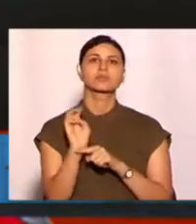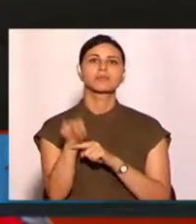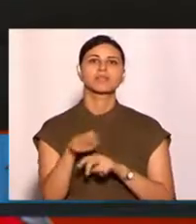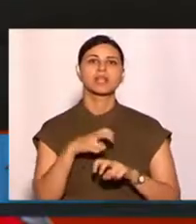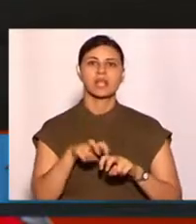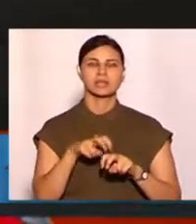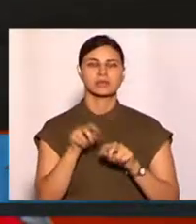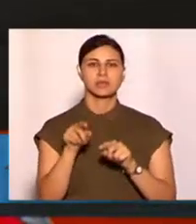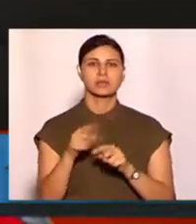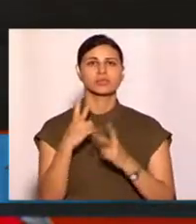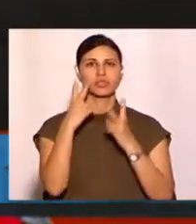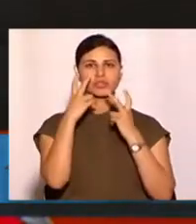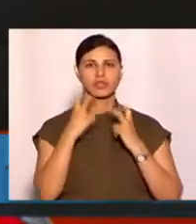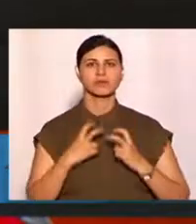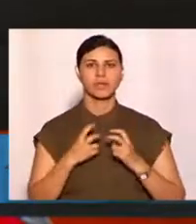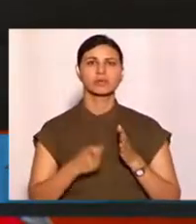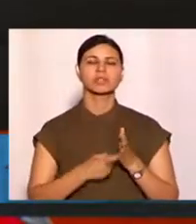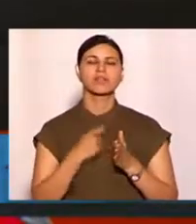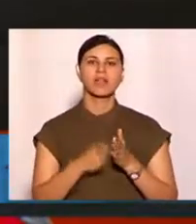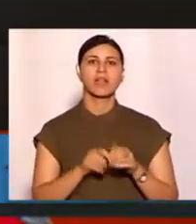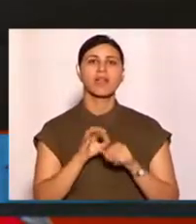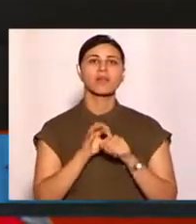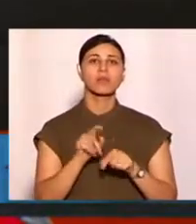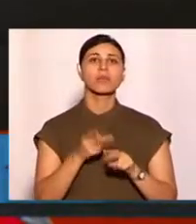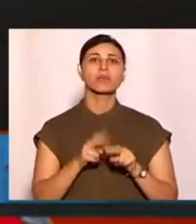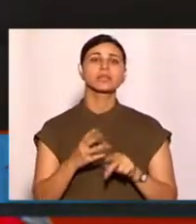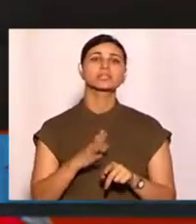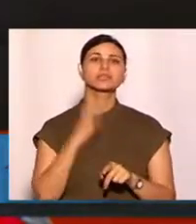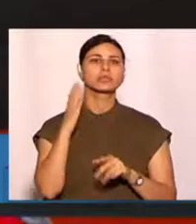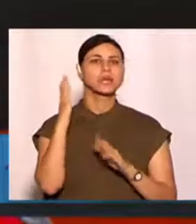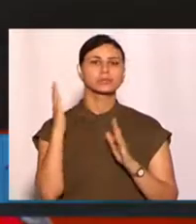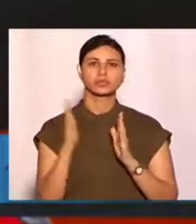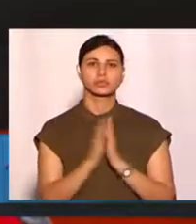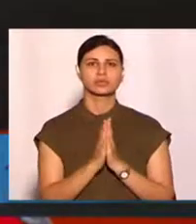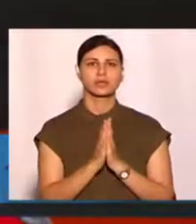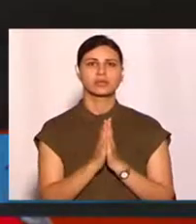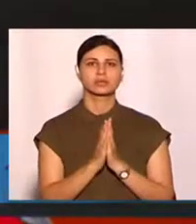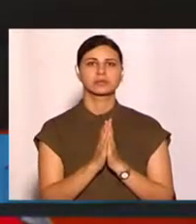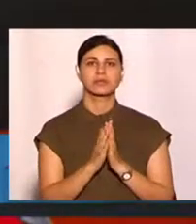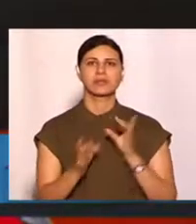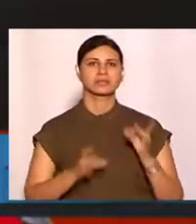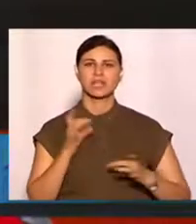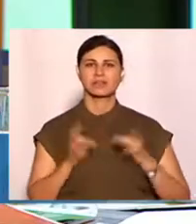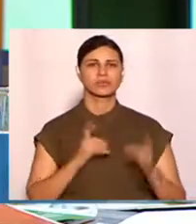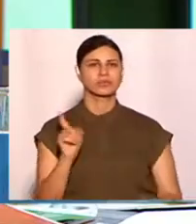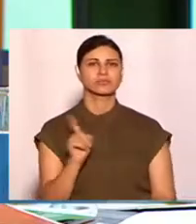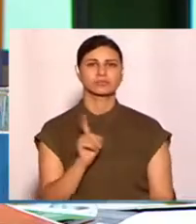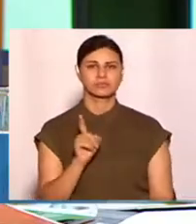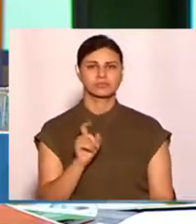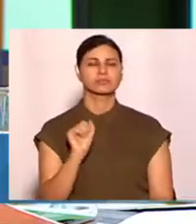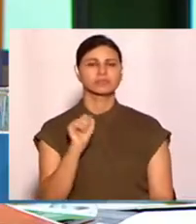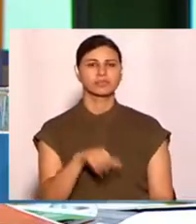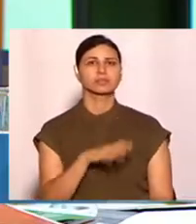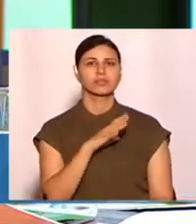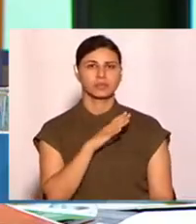და აუცილებელია, რომ ჩავიტაროთ კვლევა. რომ შეიძლება ეს იყოს აბსოლუტურად არასანერვიულო პრობლემა, მაგრამ